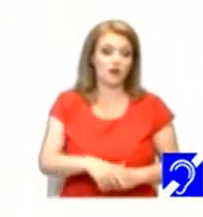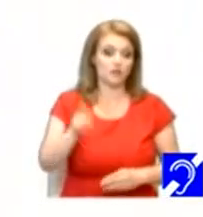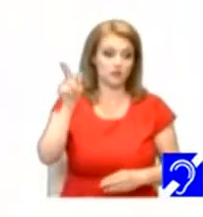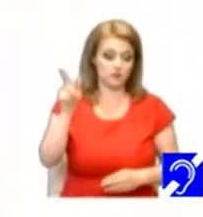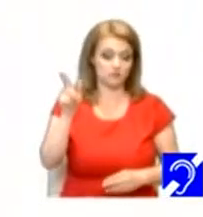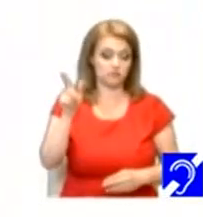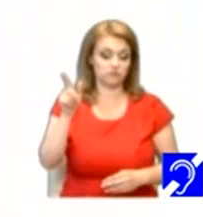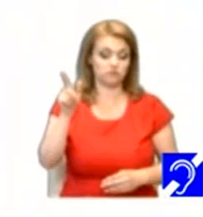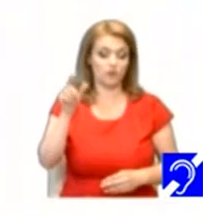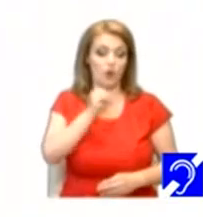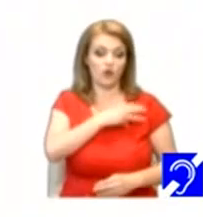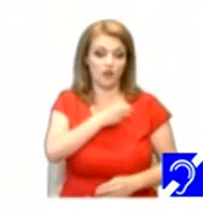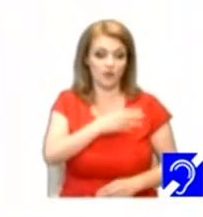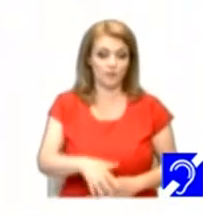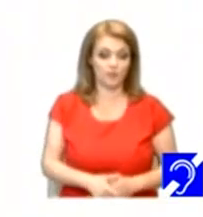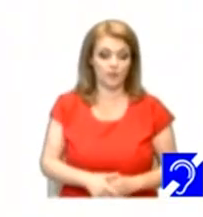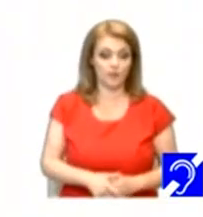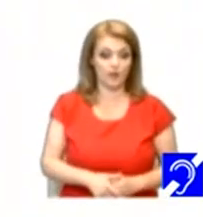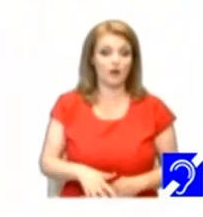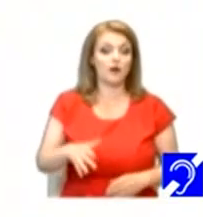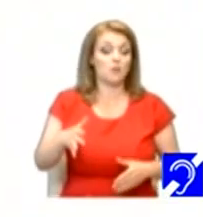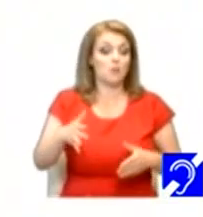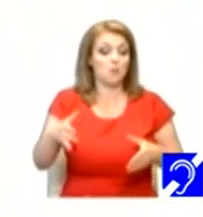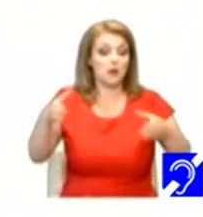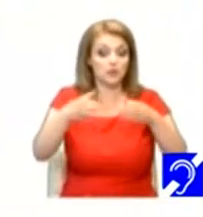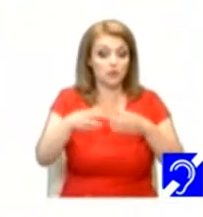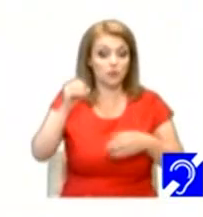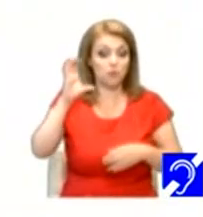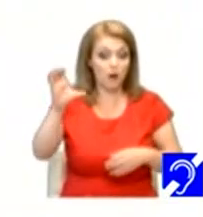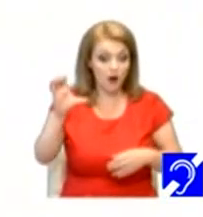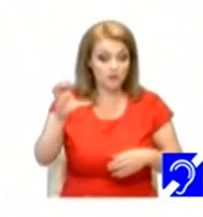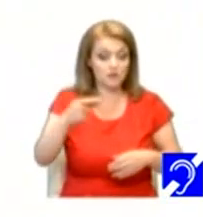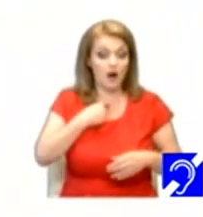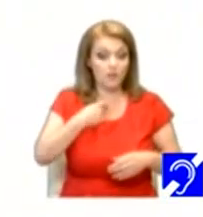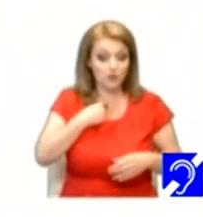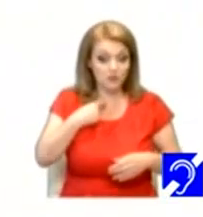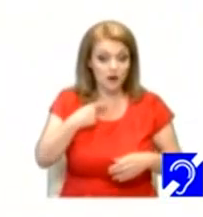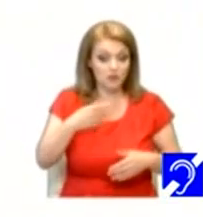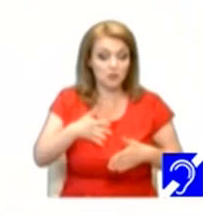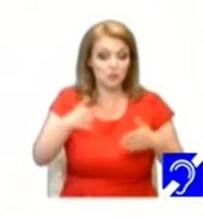campania electorală cu reușitele sale, alegătorii au votat mai mult pentru PAS, adică